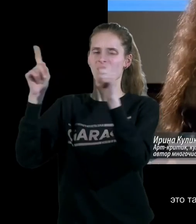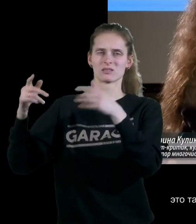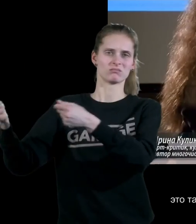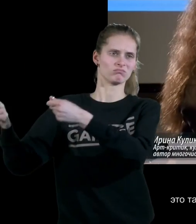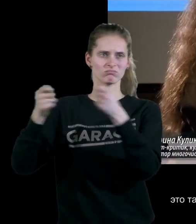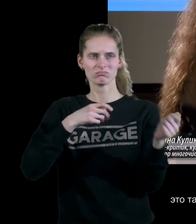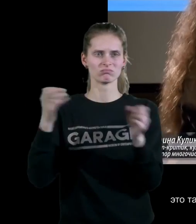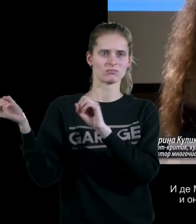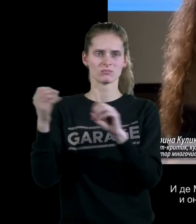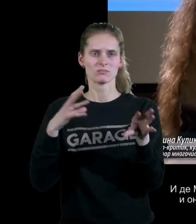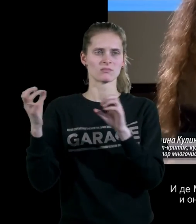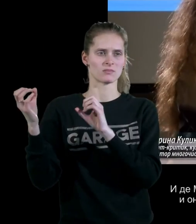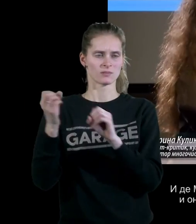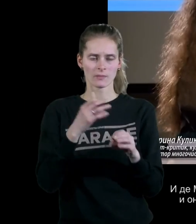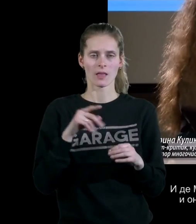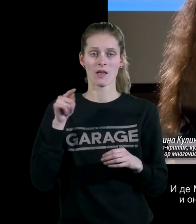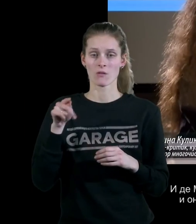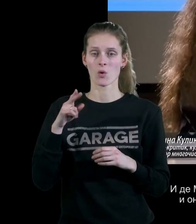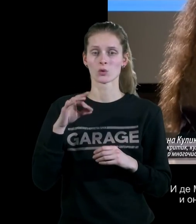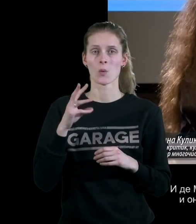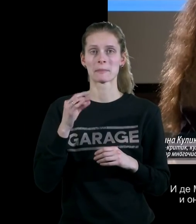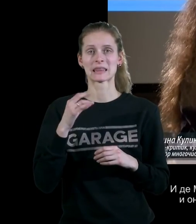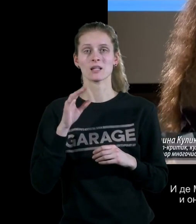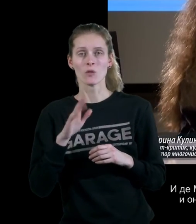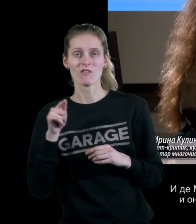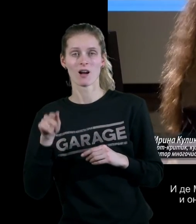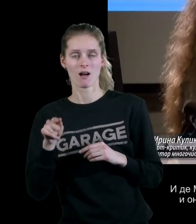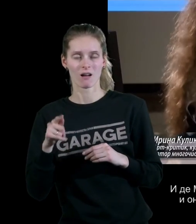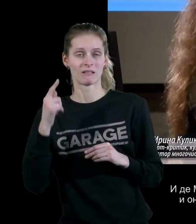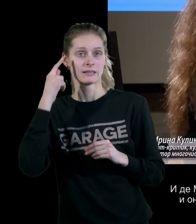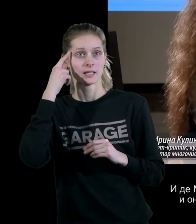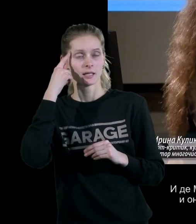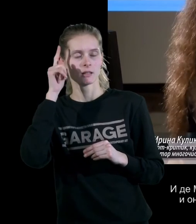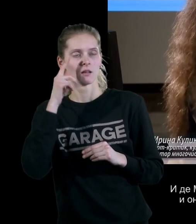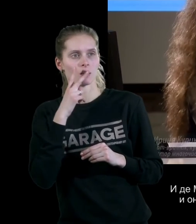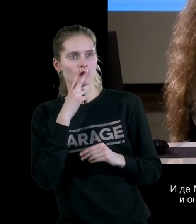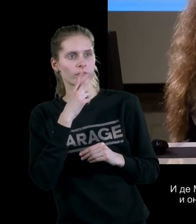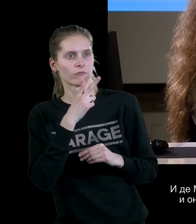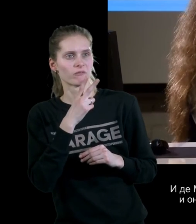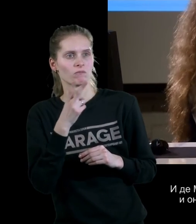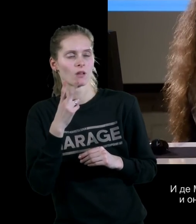достаточно, который он проделал. И Доминилов эта идея, как бы, то все же все увиденное